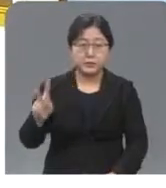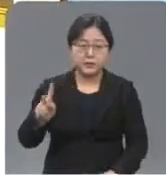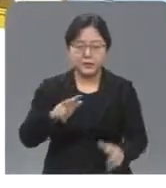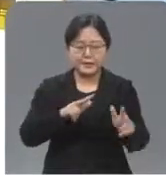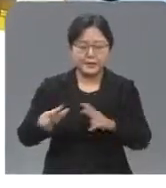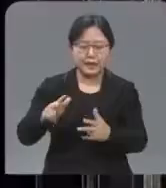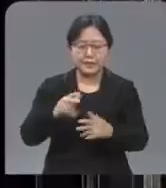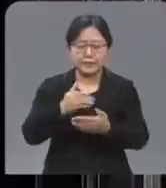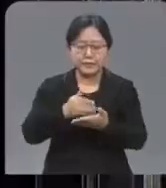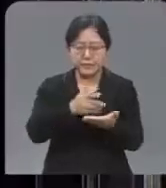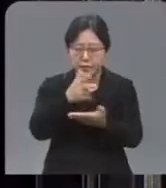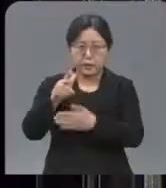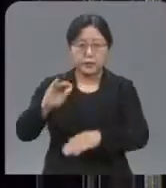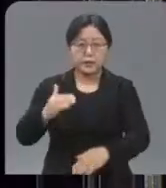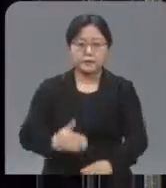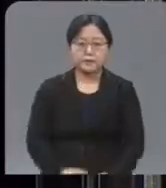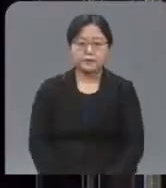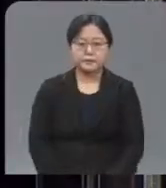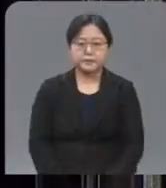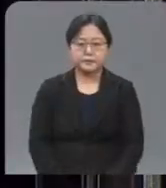통해 생중계됩니다.